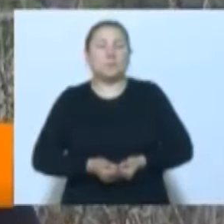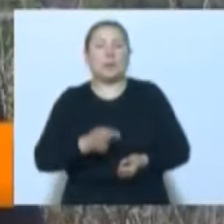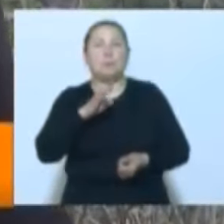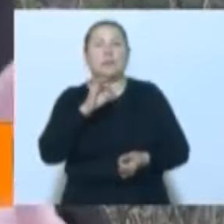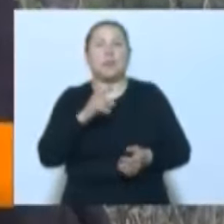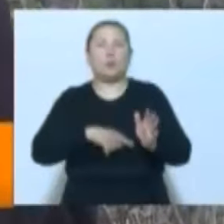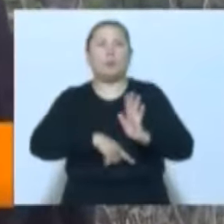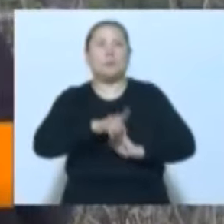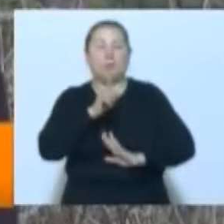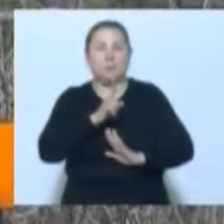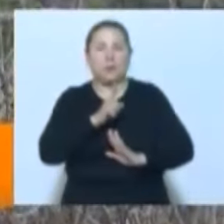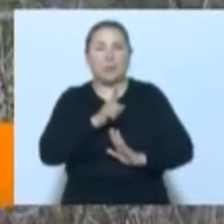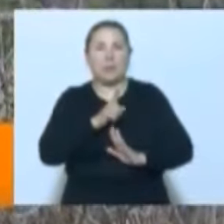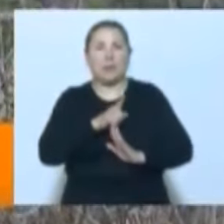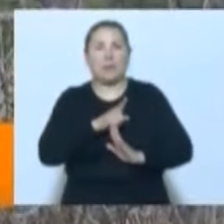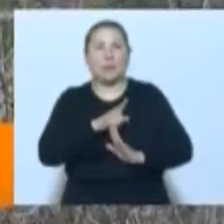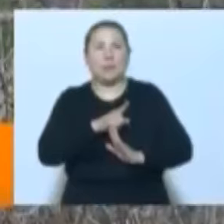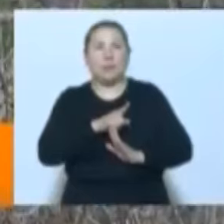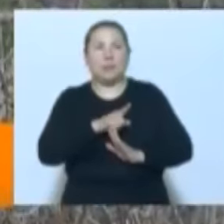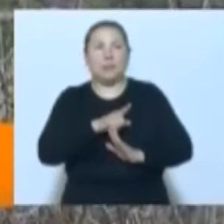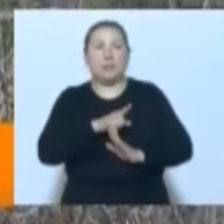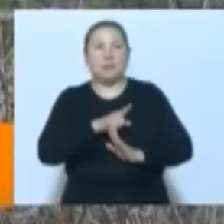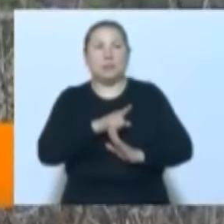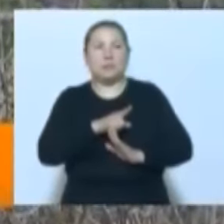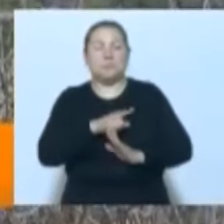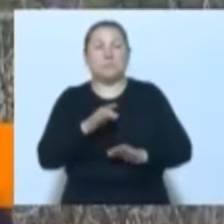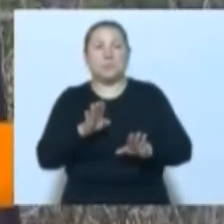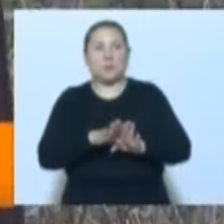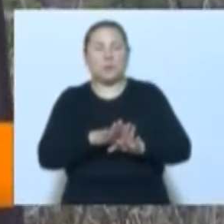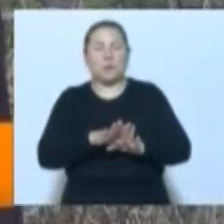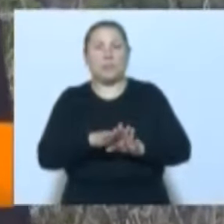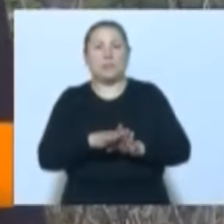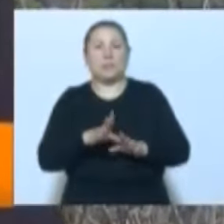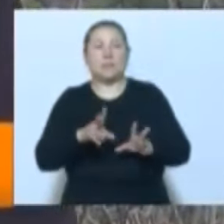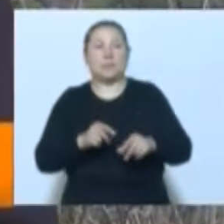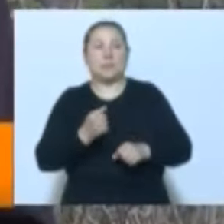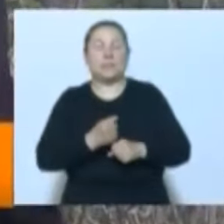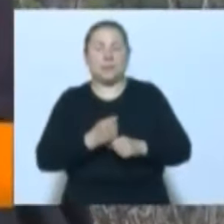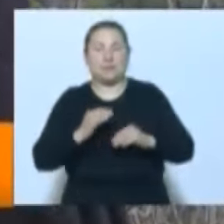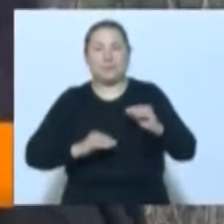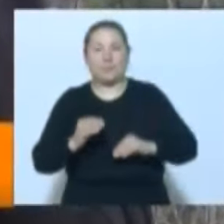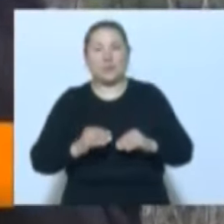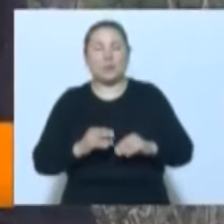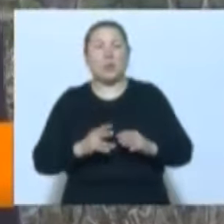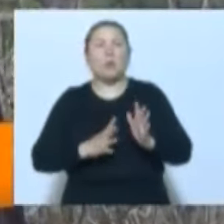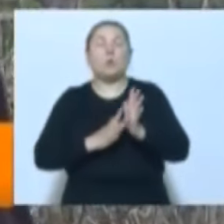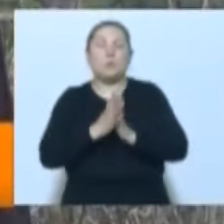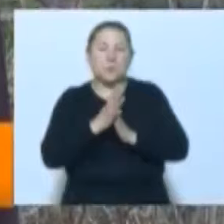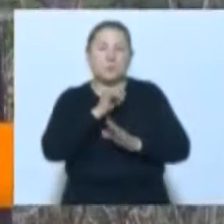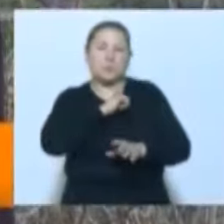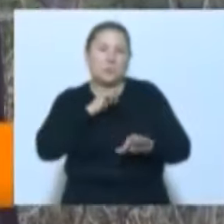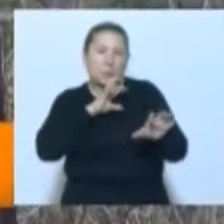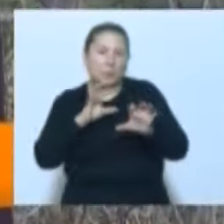базарғылдың бастауымен, халықтың қолдауымен өсеріп тұрған тұрғындардың көркейіп өсіп